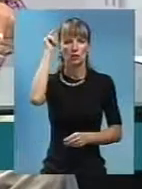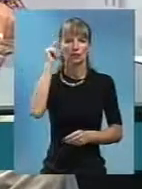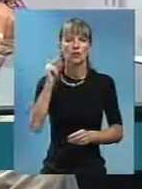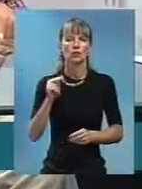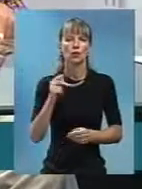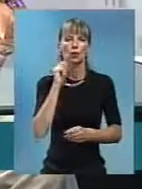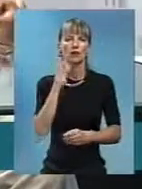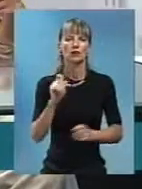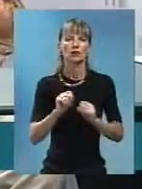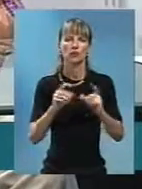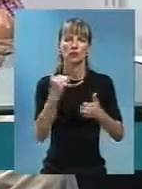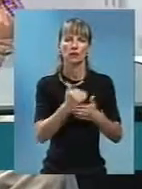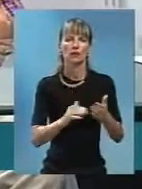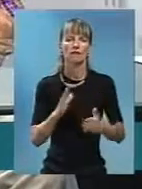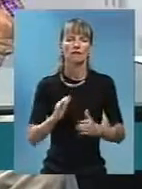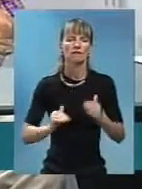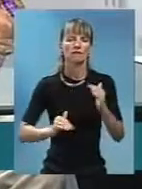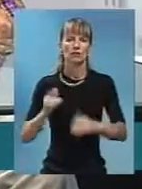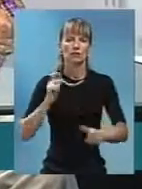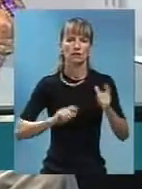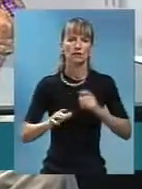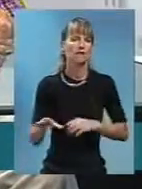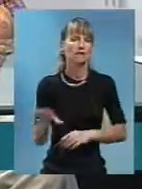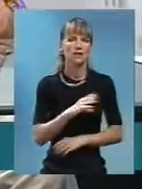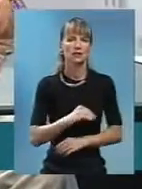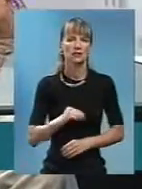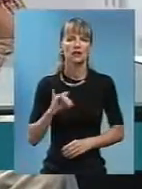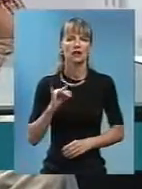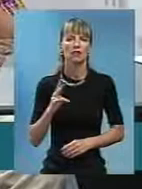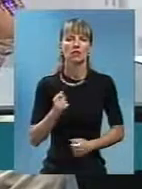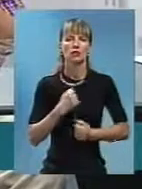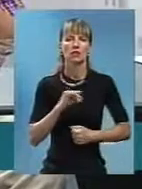шкільних програмах, в вишах, всюди. І от,